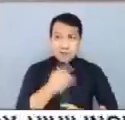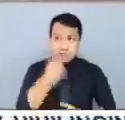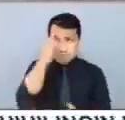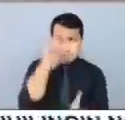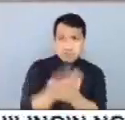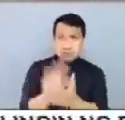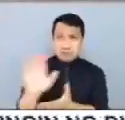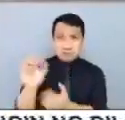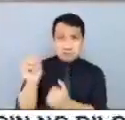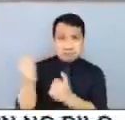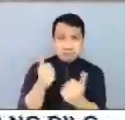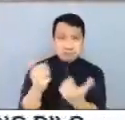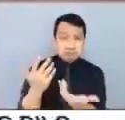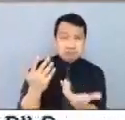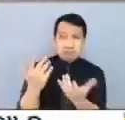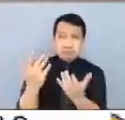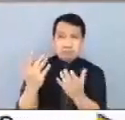nila.